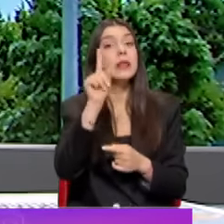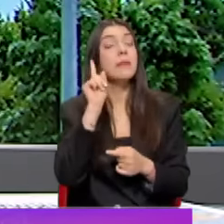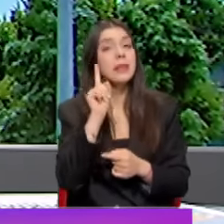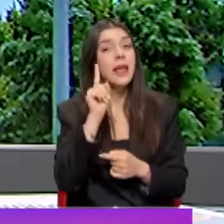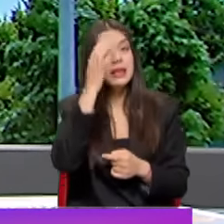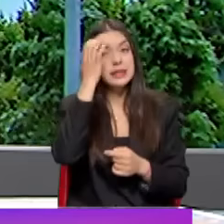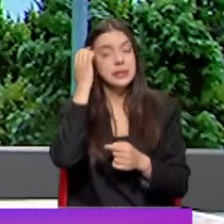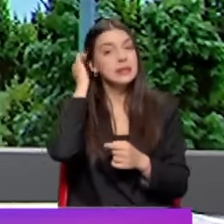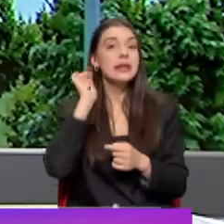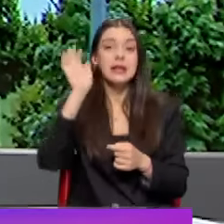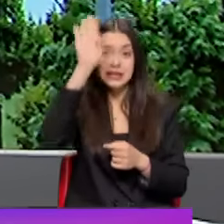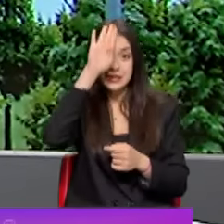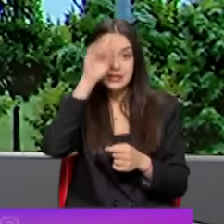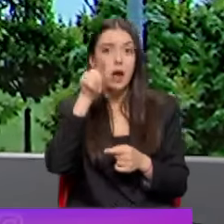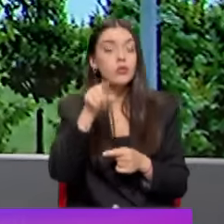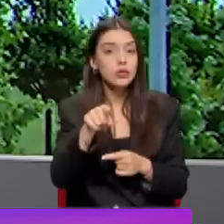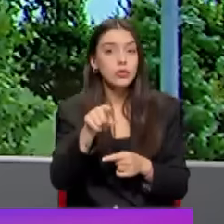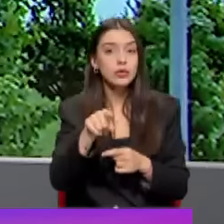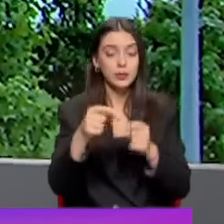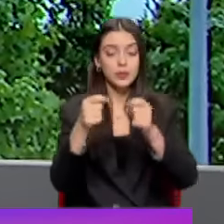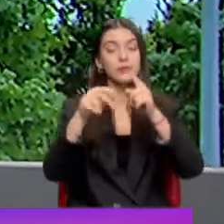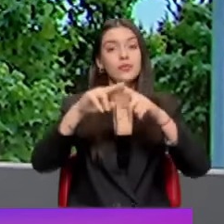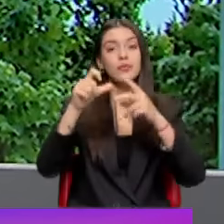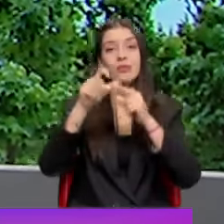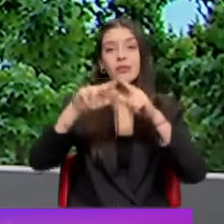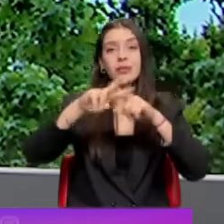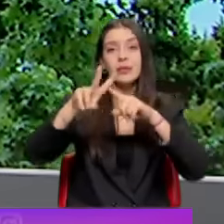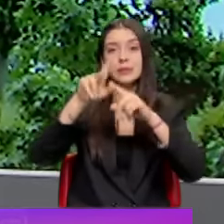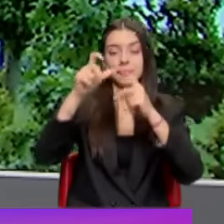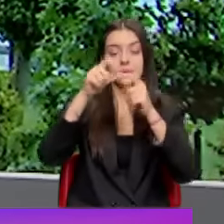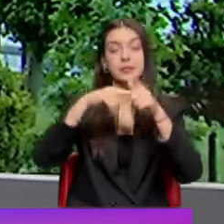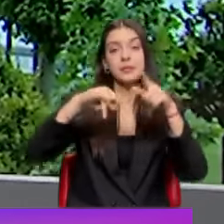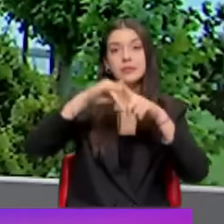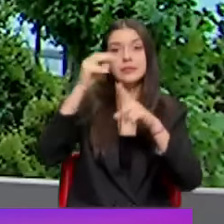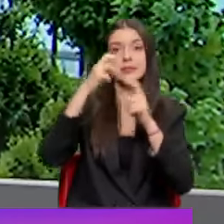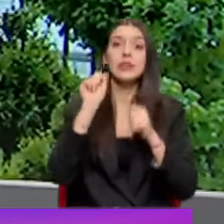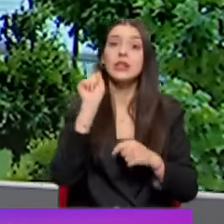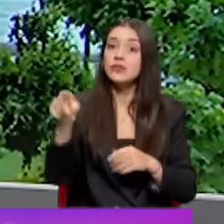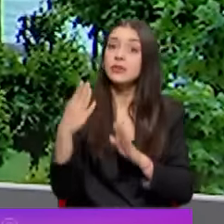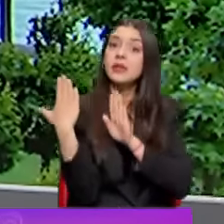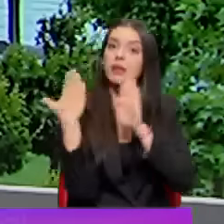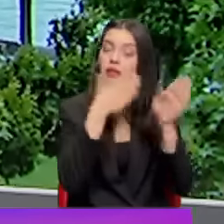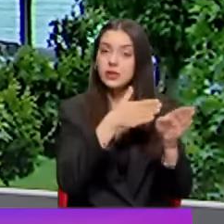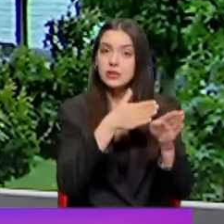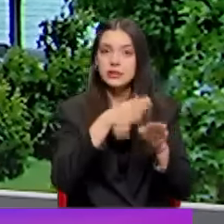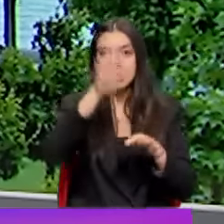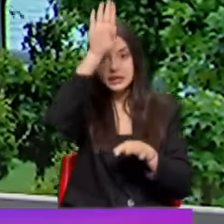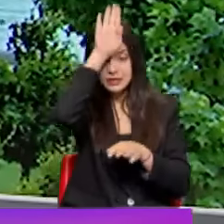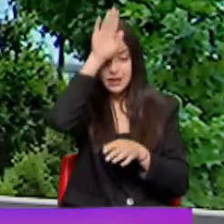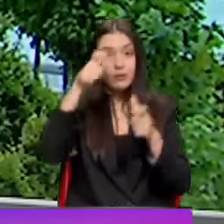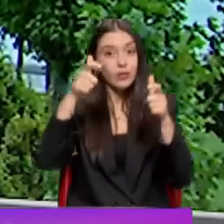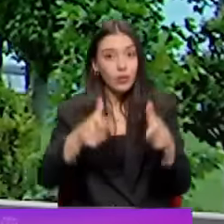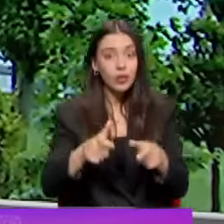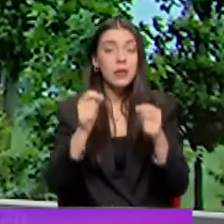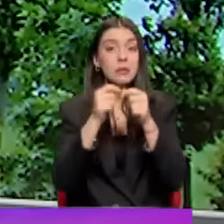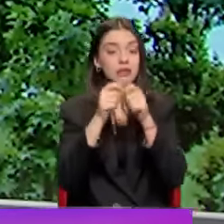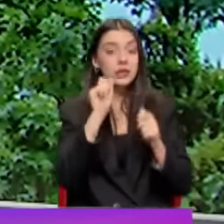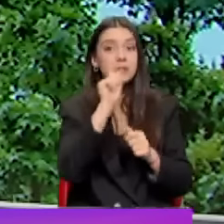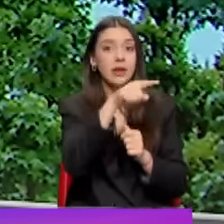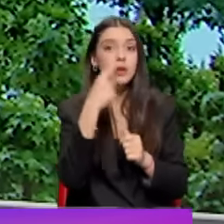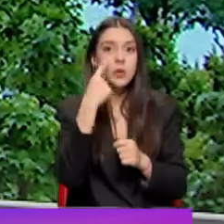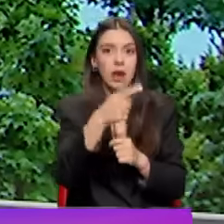tanesi için İstanbul'un Başakşehir ilçesine gideceğiz bakın İstanbul'un Başakşehir il esinde